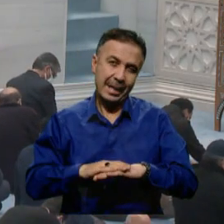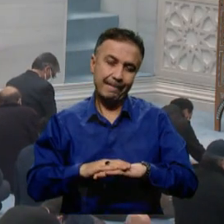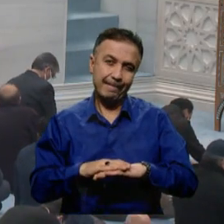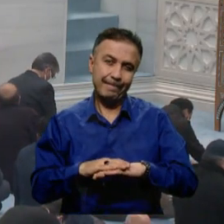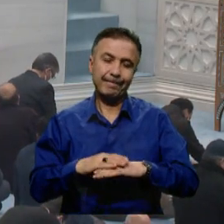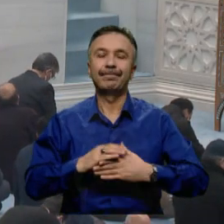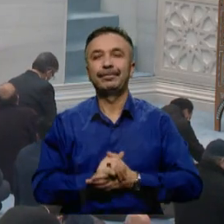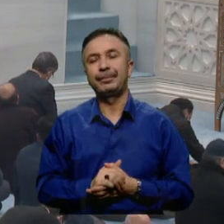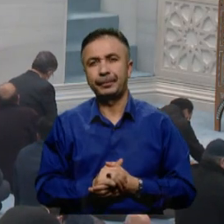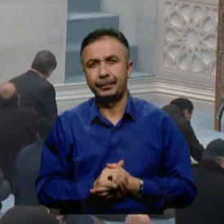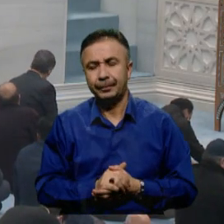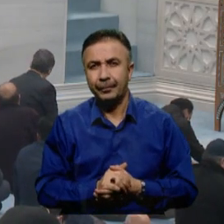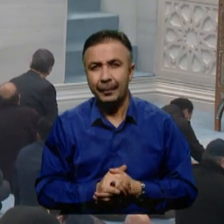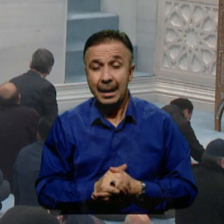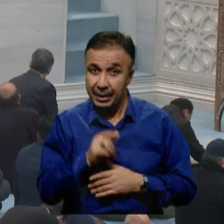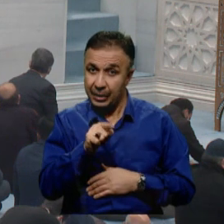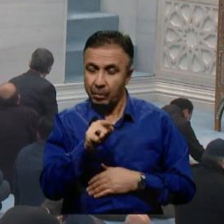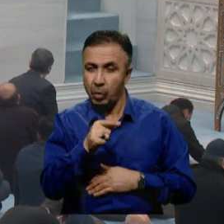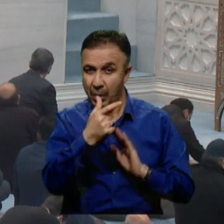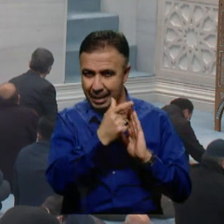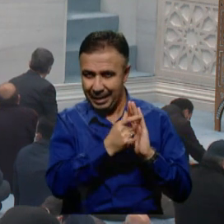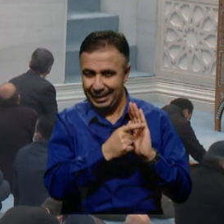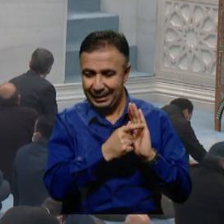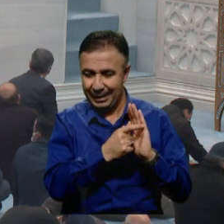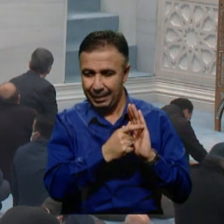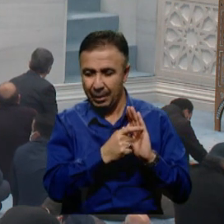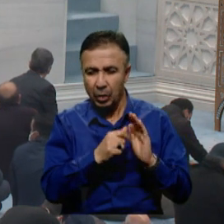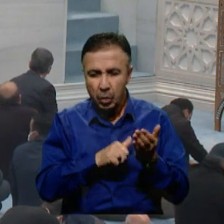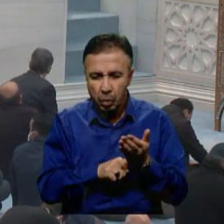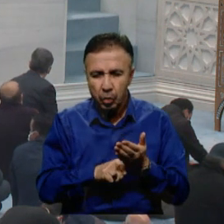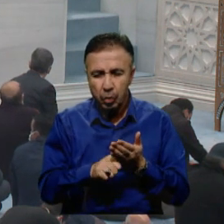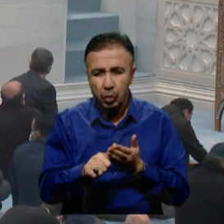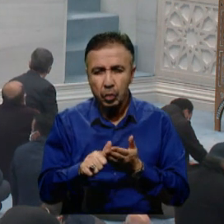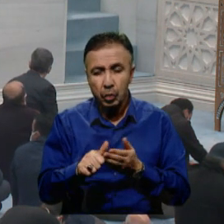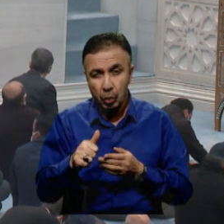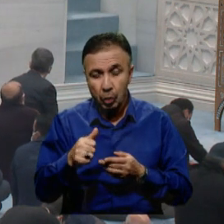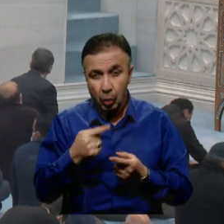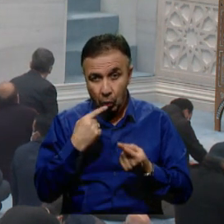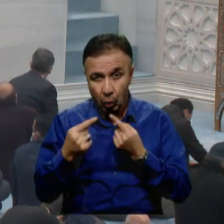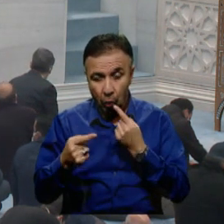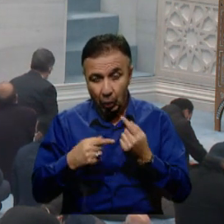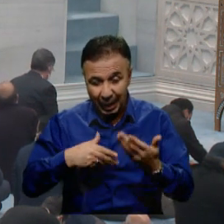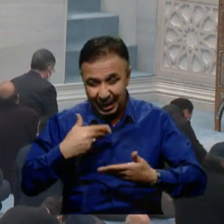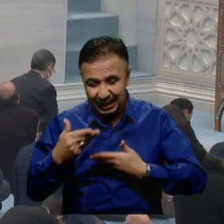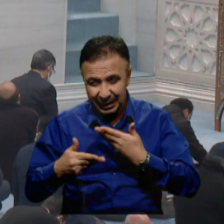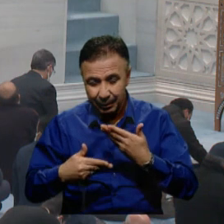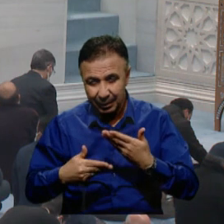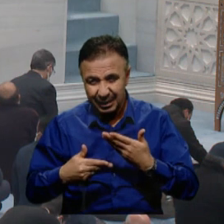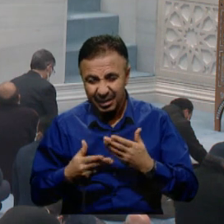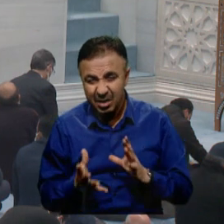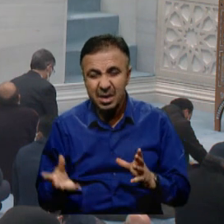Fe'budillâhe muhlisan lehuddin. İşte bu ayet-i kerime bütün konuştuklarımızı kapsayan derinlikte bir ayet-i